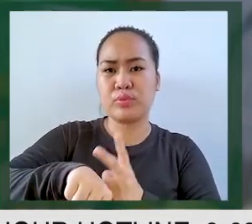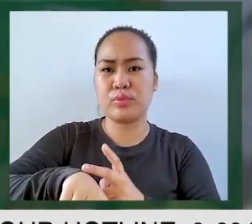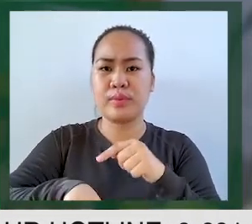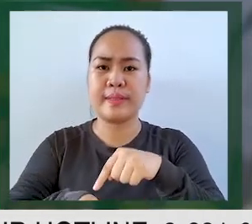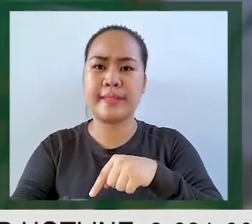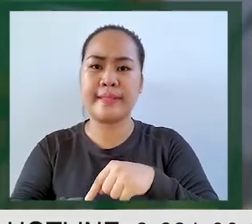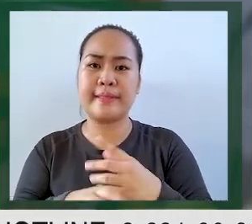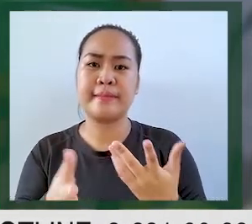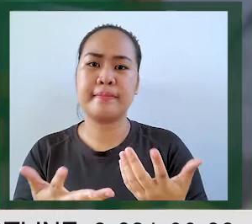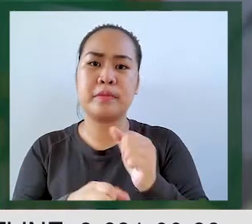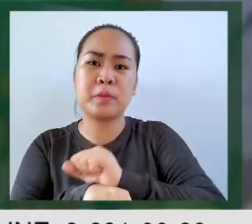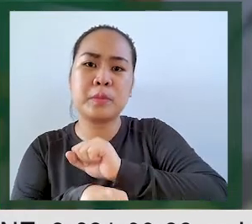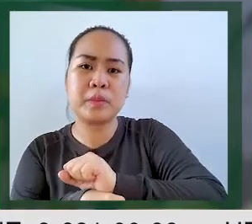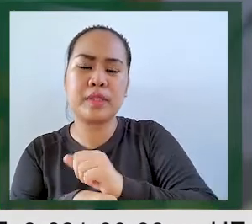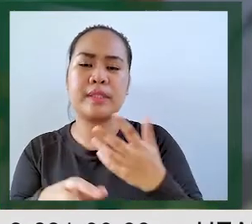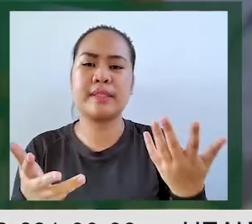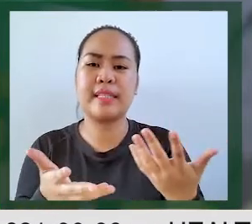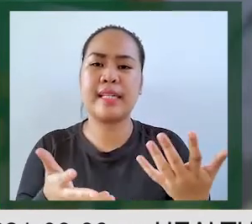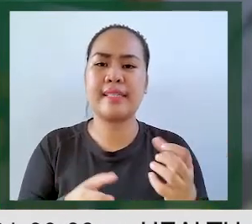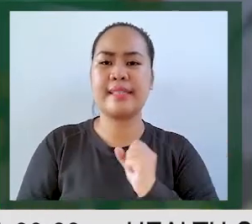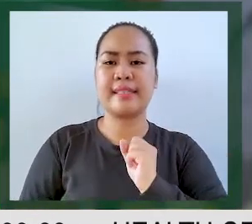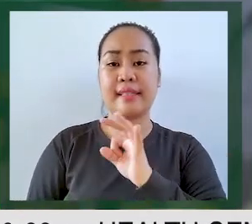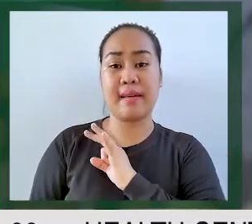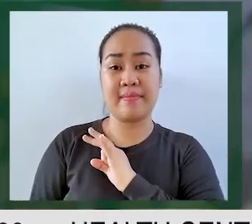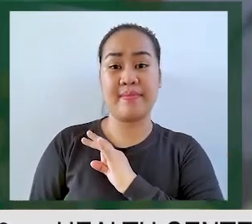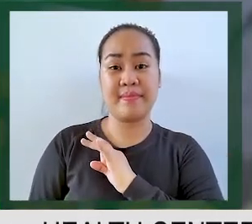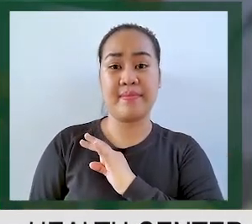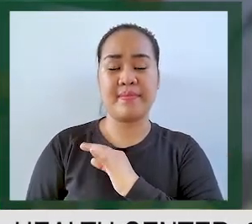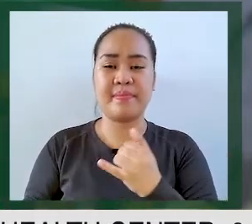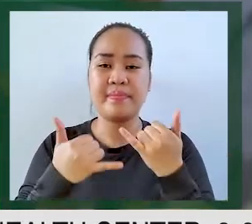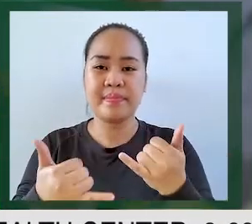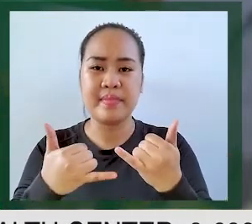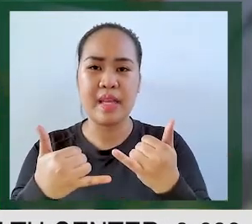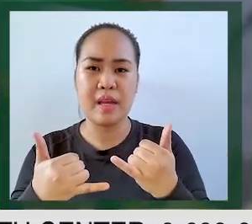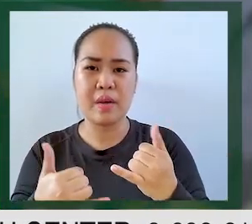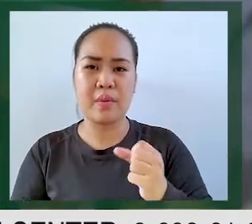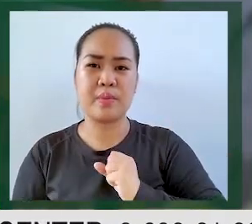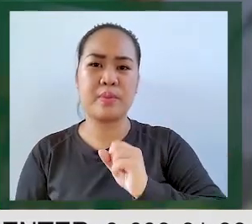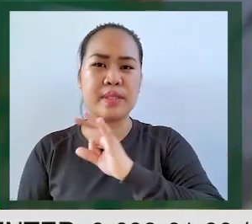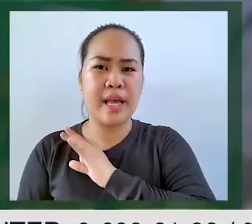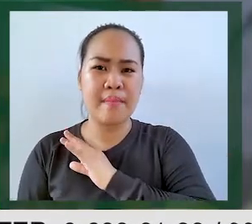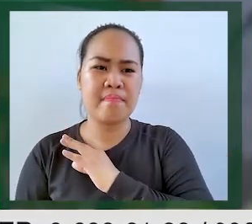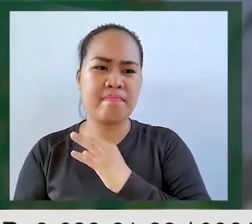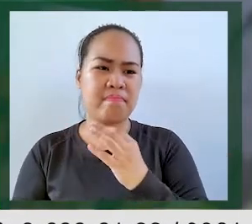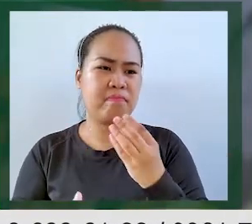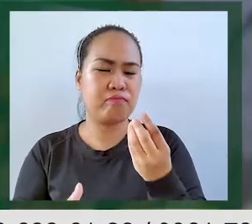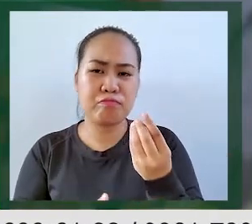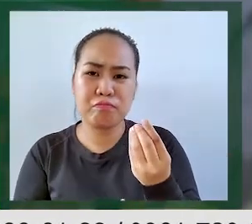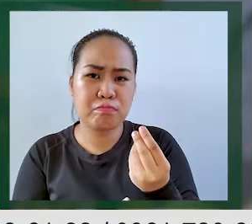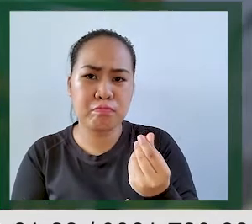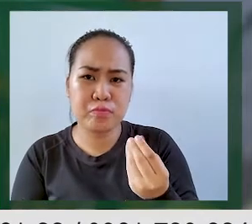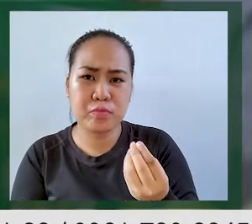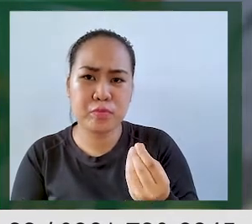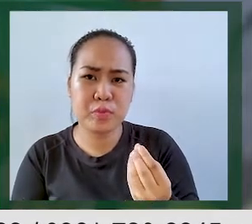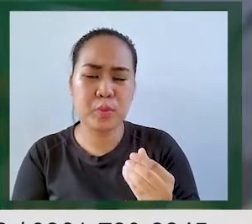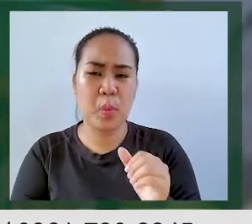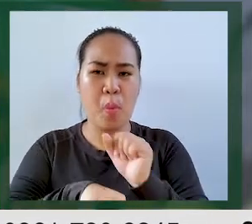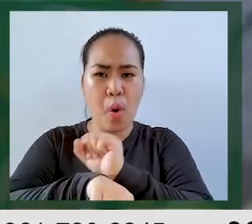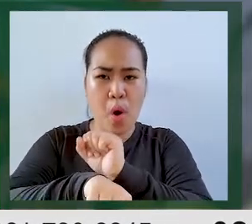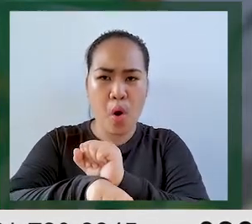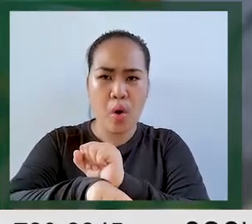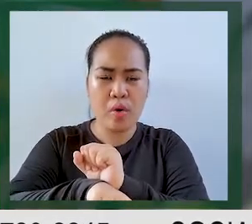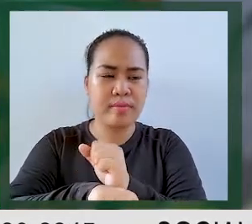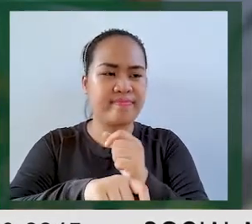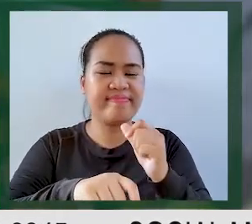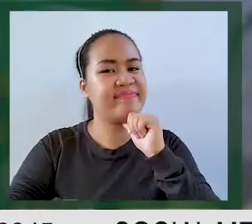nasusunod. Diba? So sa akin lang, kung magkakasakit ang mga tao ninyo, eh baka mawawalan at mawawalan kayo